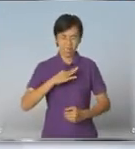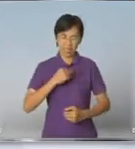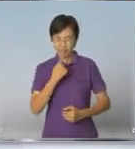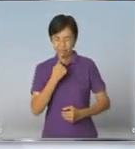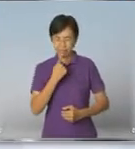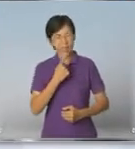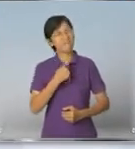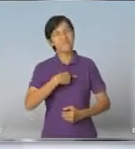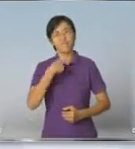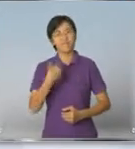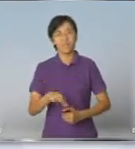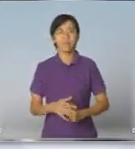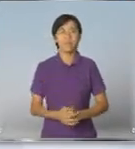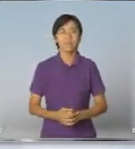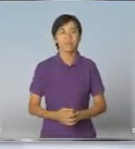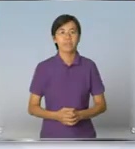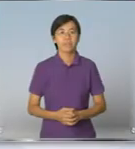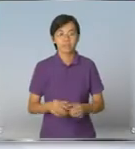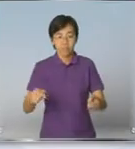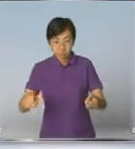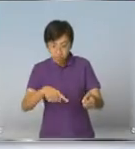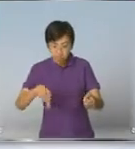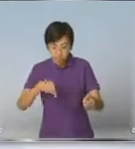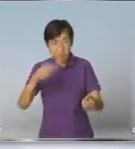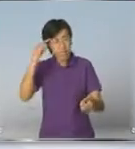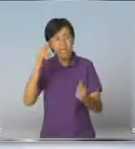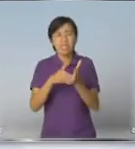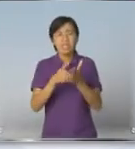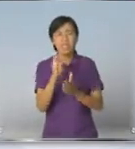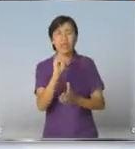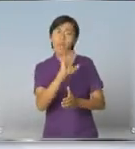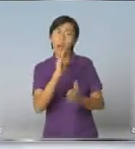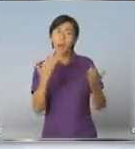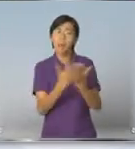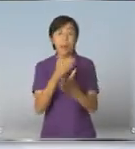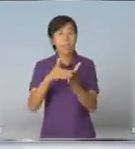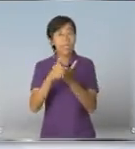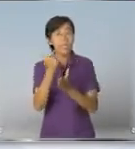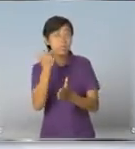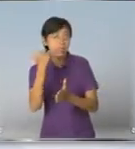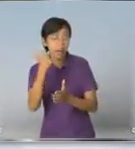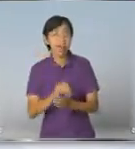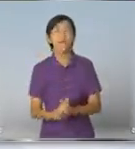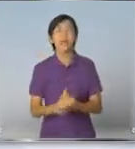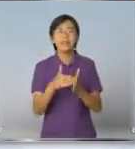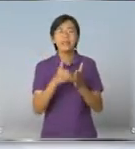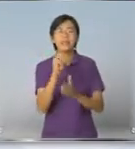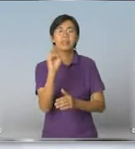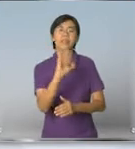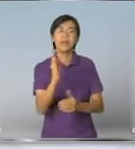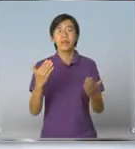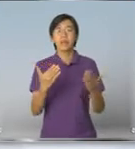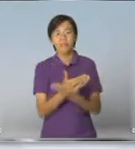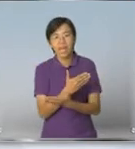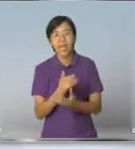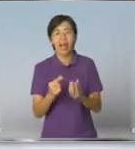อาจจะไม ่ครับผม ไม่ชอบ สมมุติถ้าไม่เป็นช่อม่วงเราใส่สีอื่นเปลี่ยนสีไปได้ไหมครับ คือถ้าไม่ใส่สีม่วงก็จะ